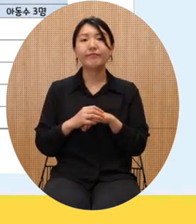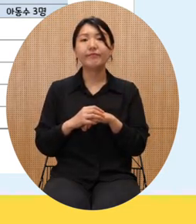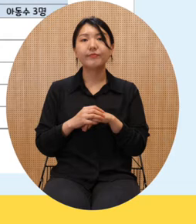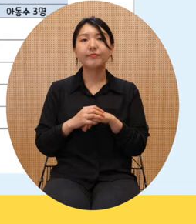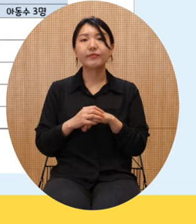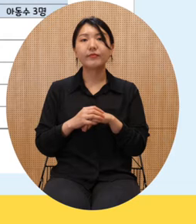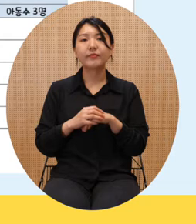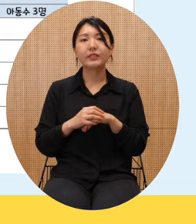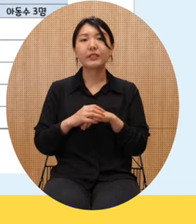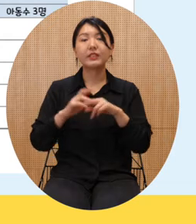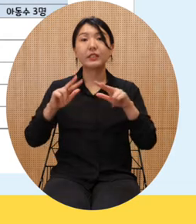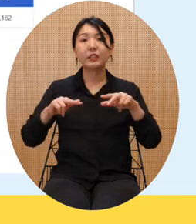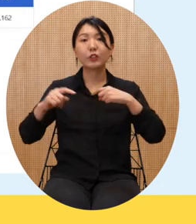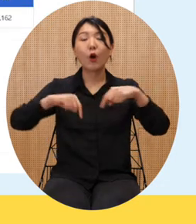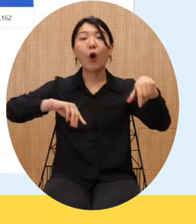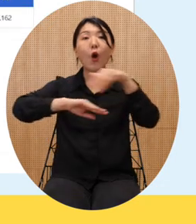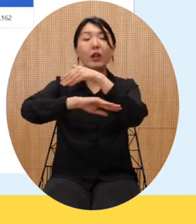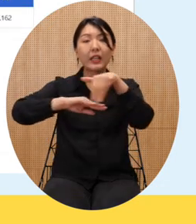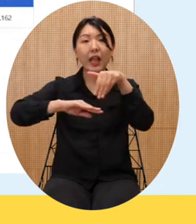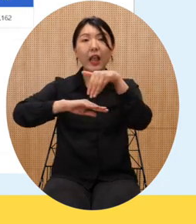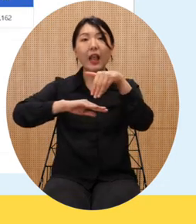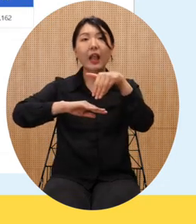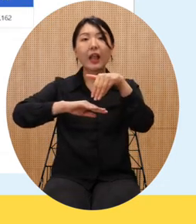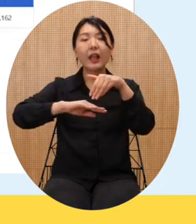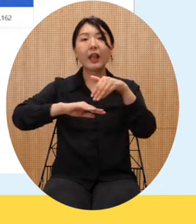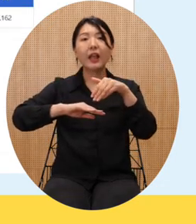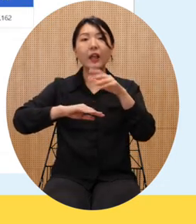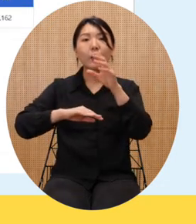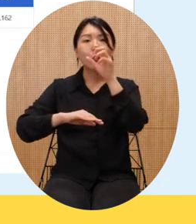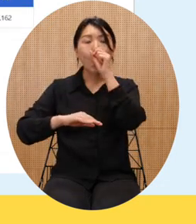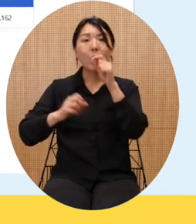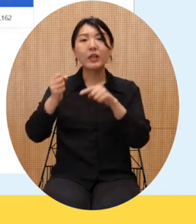그런 상황입니다. 그래서 이런